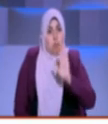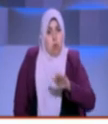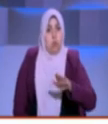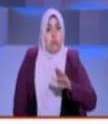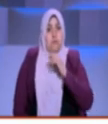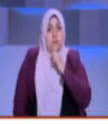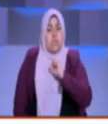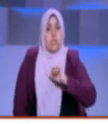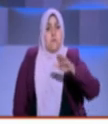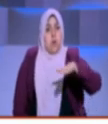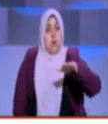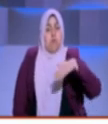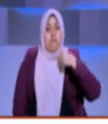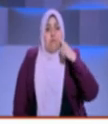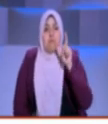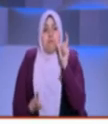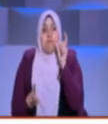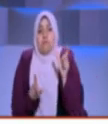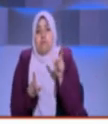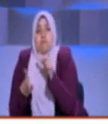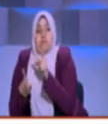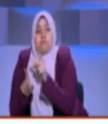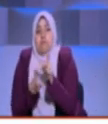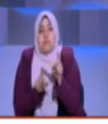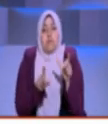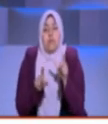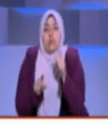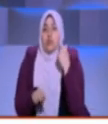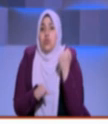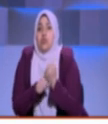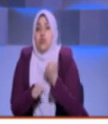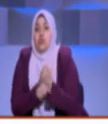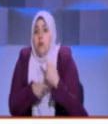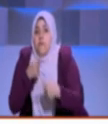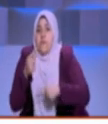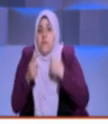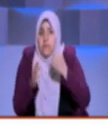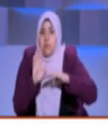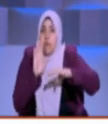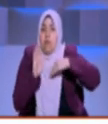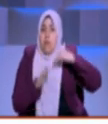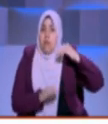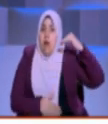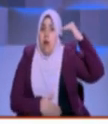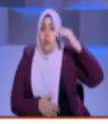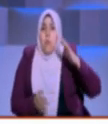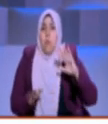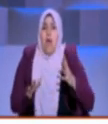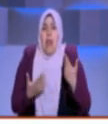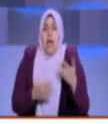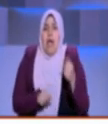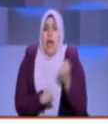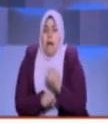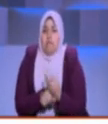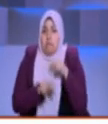يعني تتابع عمليات الـ يعني تقدم البحث فيما يخص